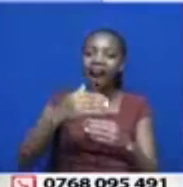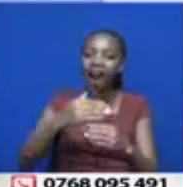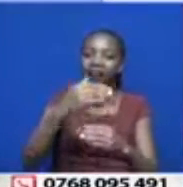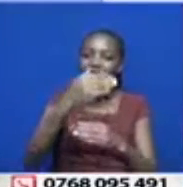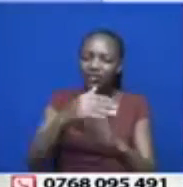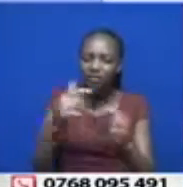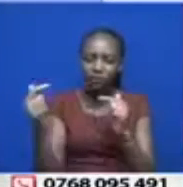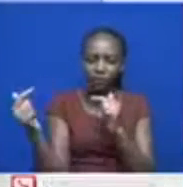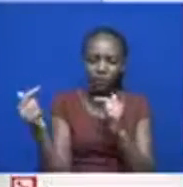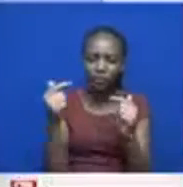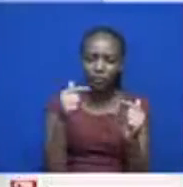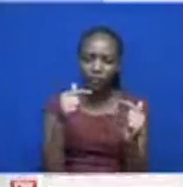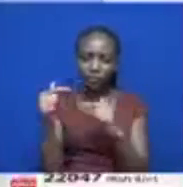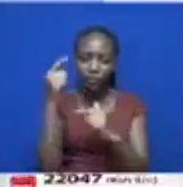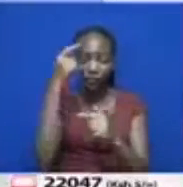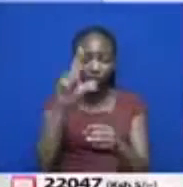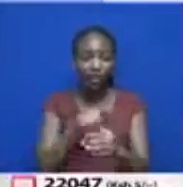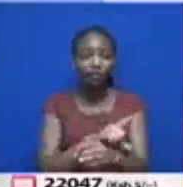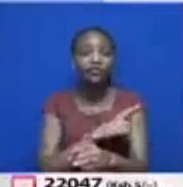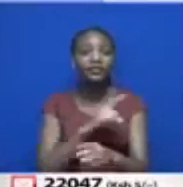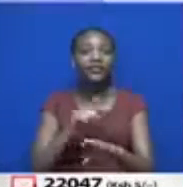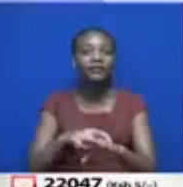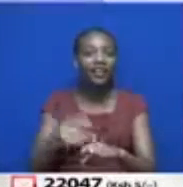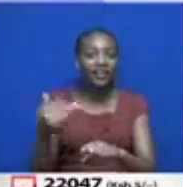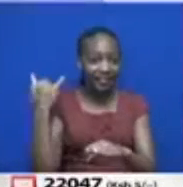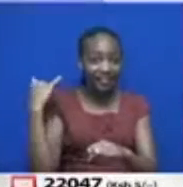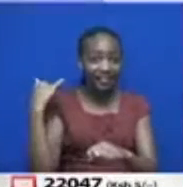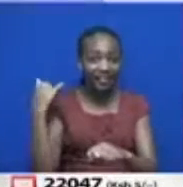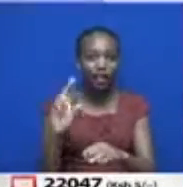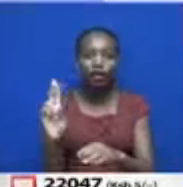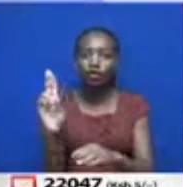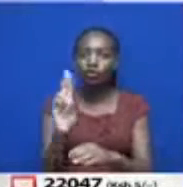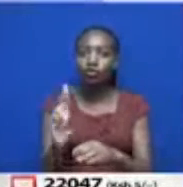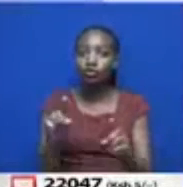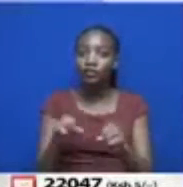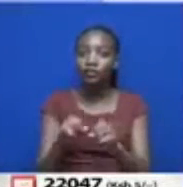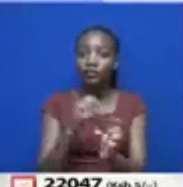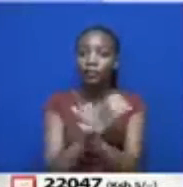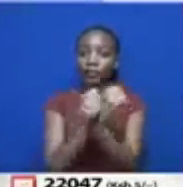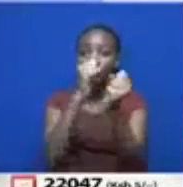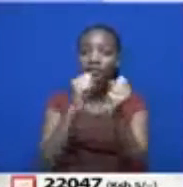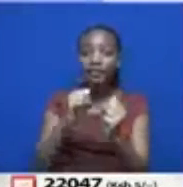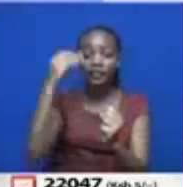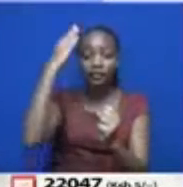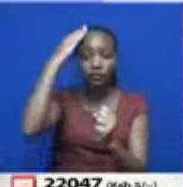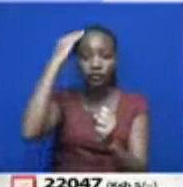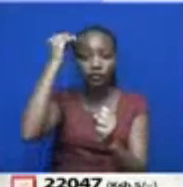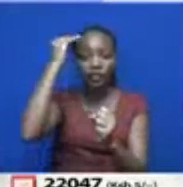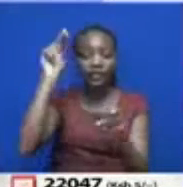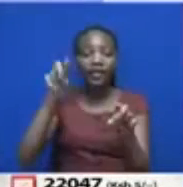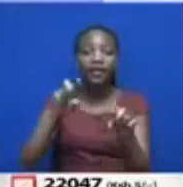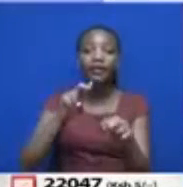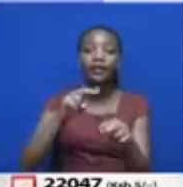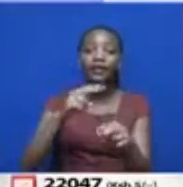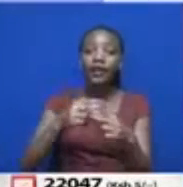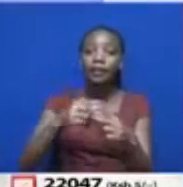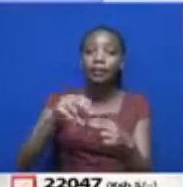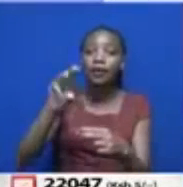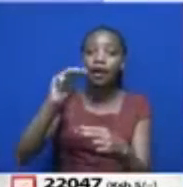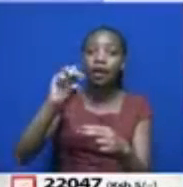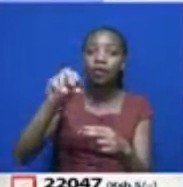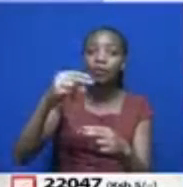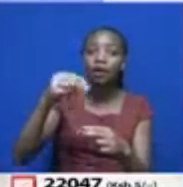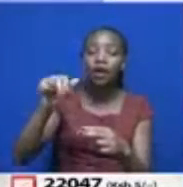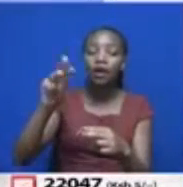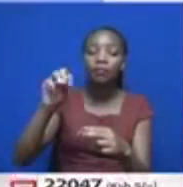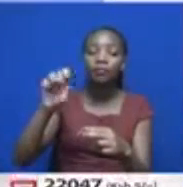ni kuvuta ambayo imeweza kushuhudiwa hapo jana, Rais Uhuru Kenyatta pamoja na mwenzake Mohamed Farmajo waliweza kuketi